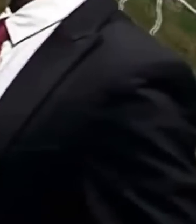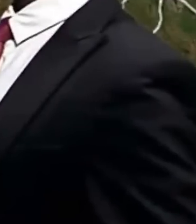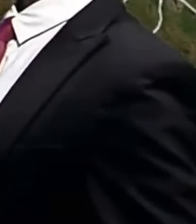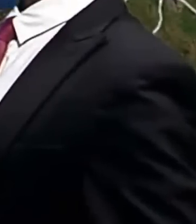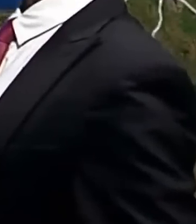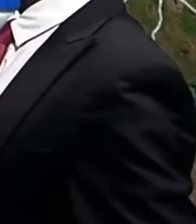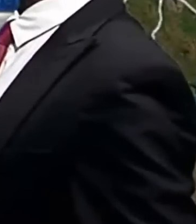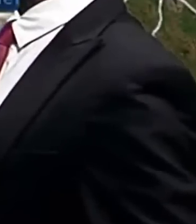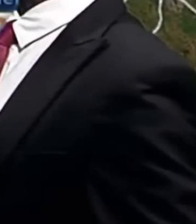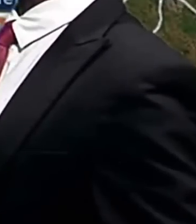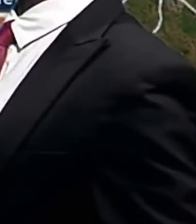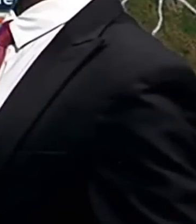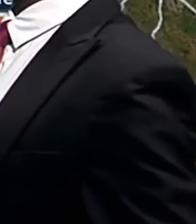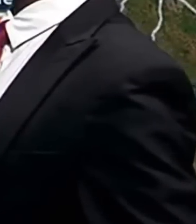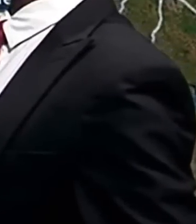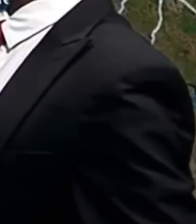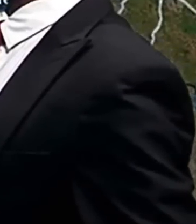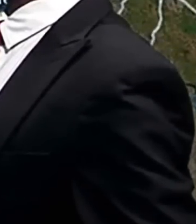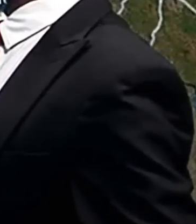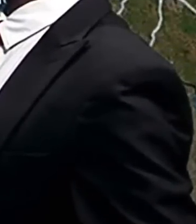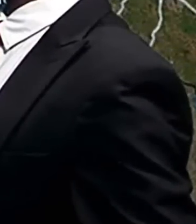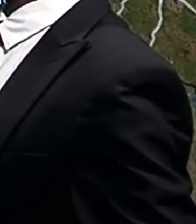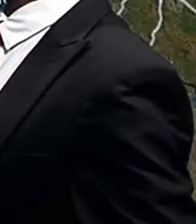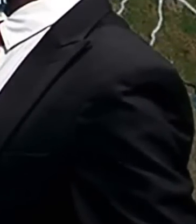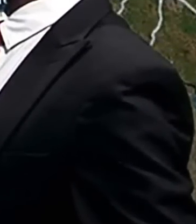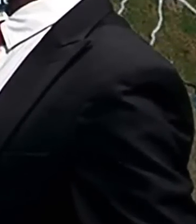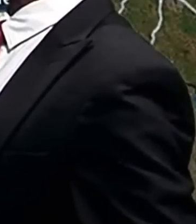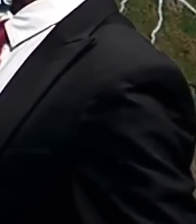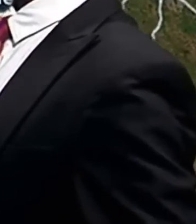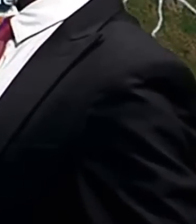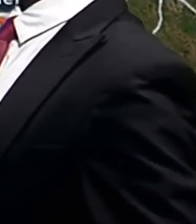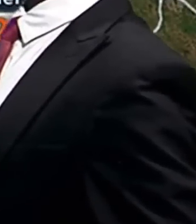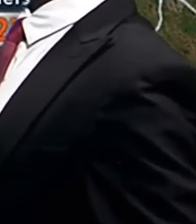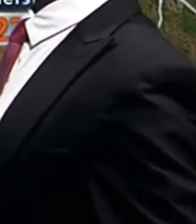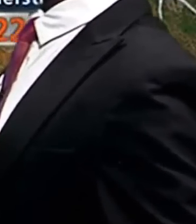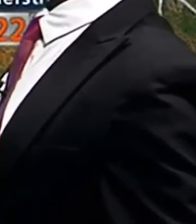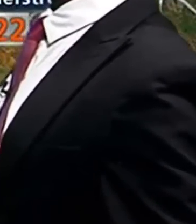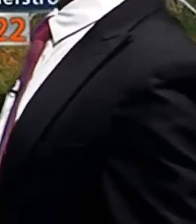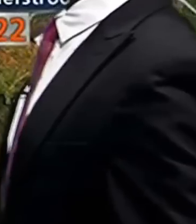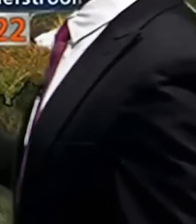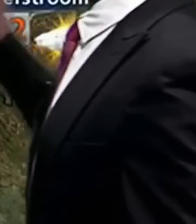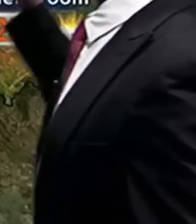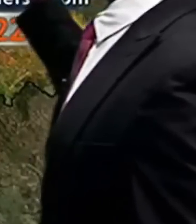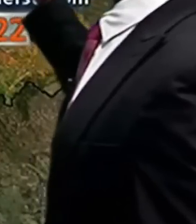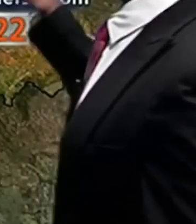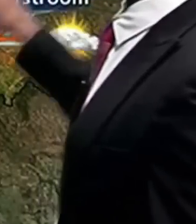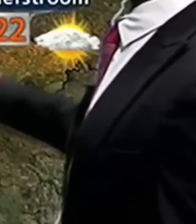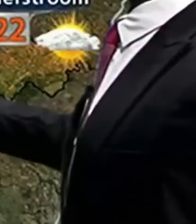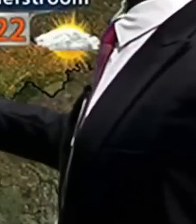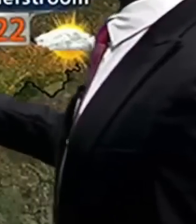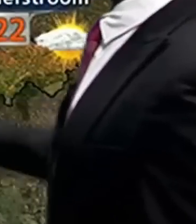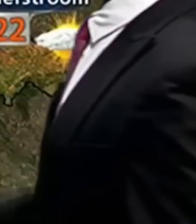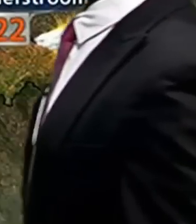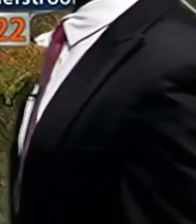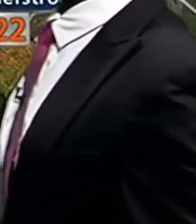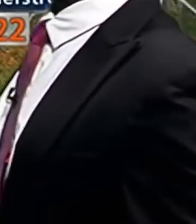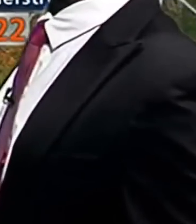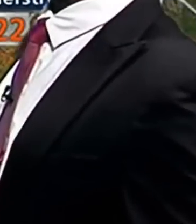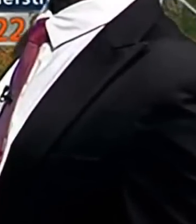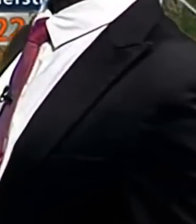22 re feletša ka province ya North West bontšha go tla ba go fodile ga magareng ka Taung le gona ka Mahiki and Rustenburg ke tše 23 ka Klerksdorp ke